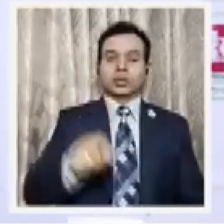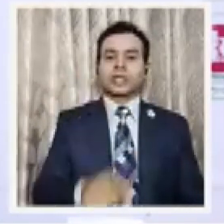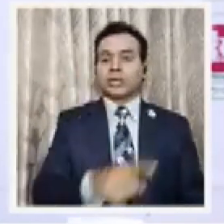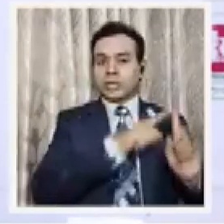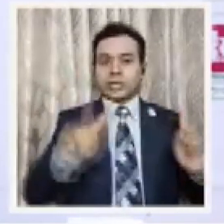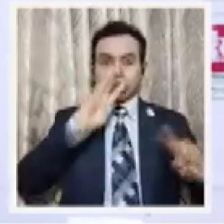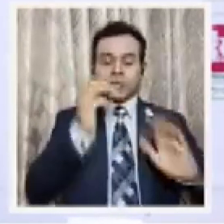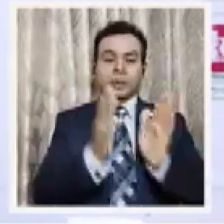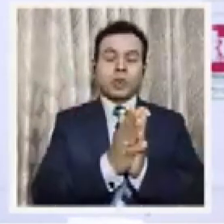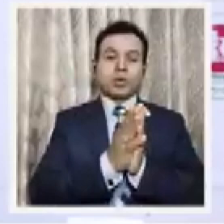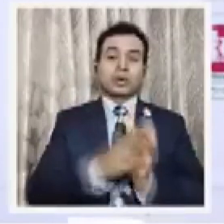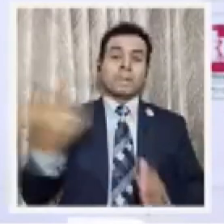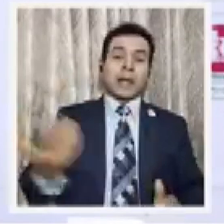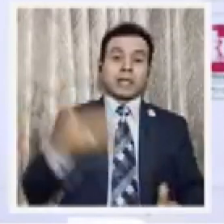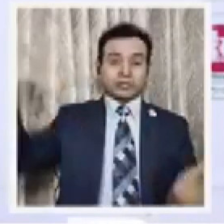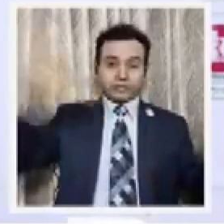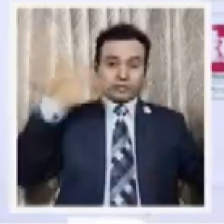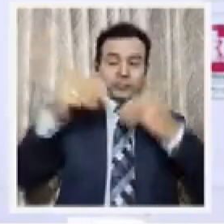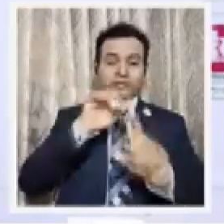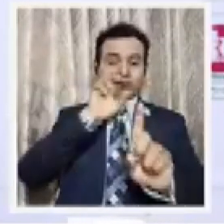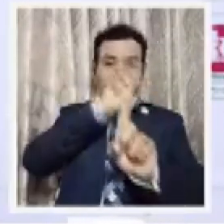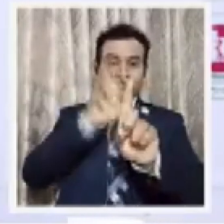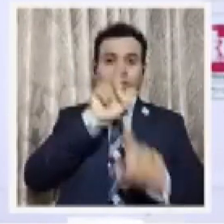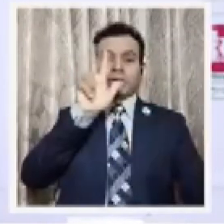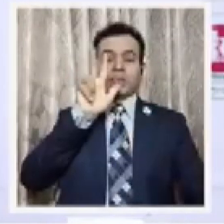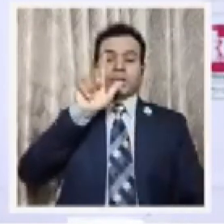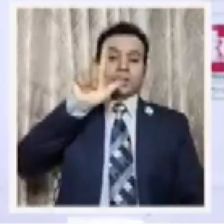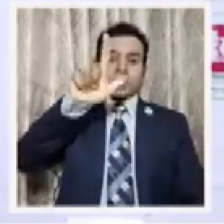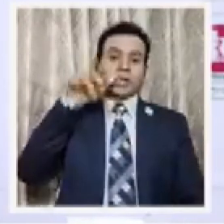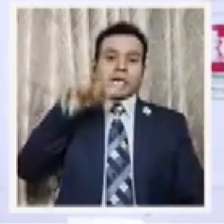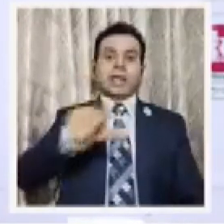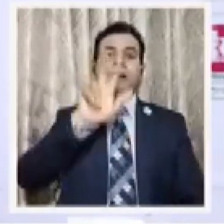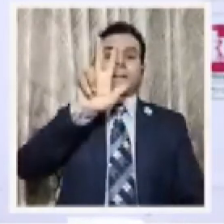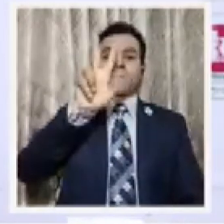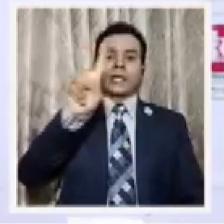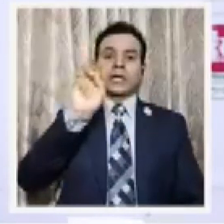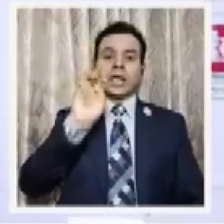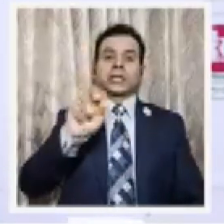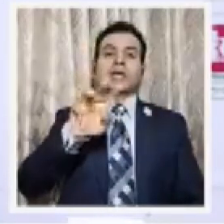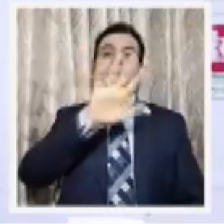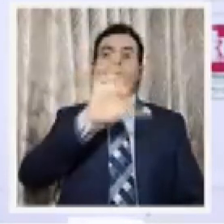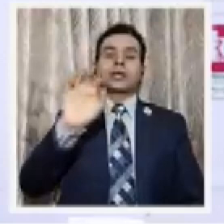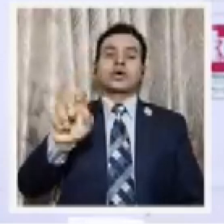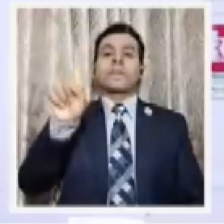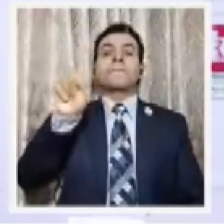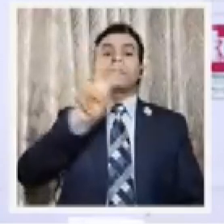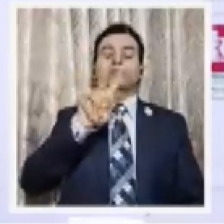বন্দরে 92 জন এবং 2টি সমুদ্র বন্দরে 184 জন। এ পর্যন্ত স্ক্রিনিং করা হয়েছে